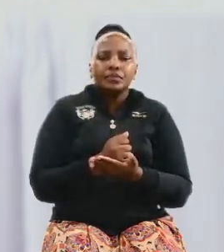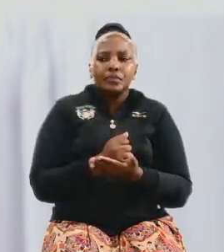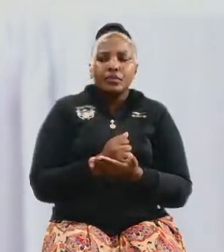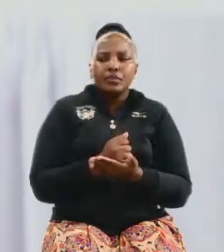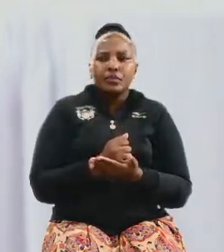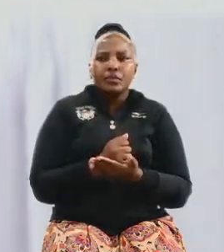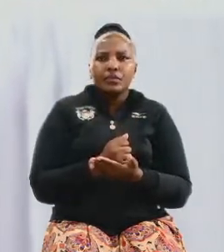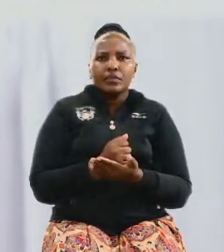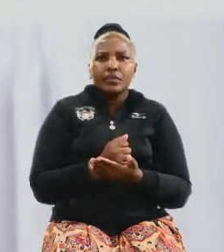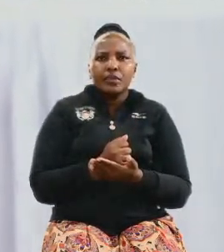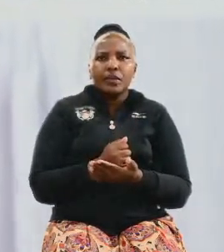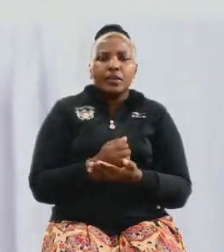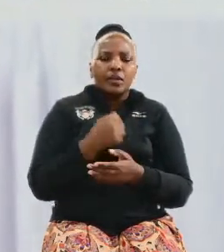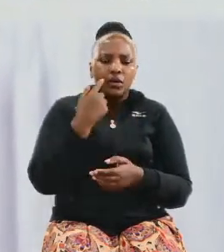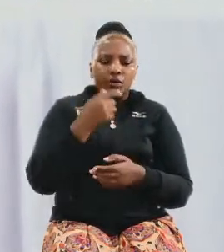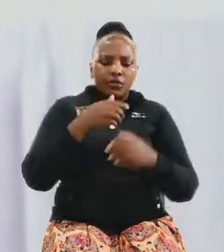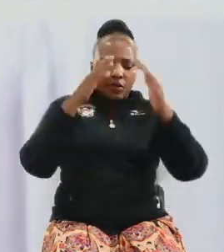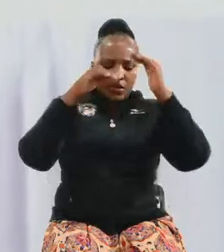tuseme sala ya Bwana.